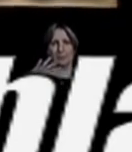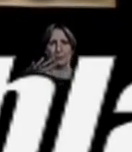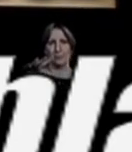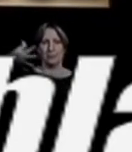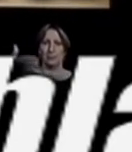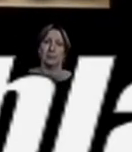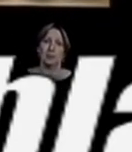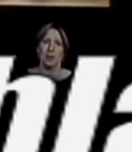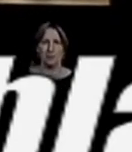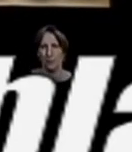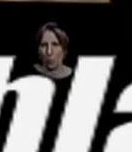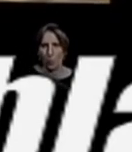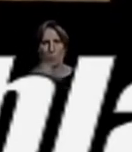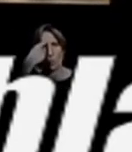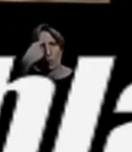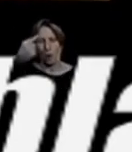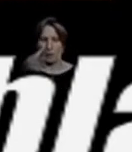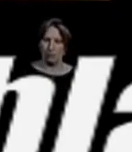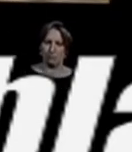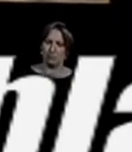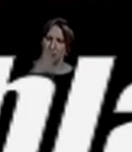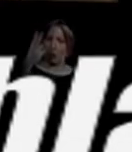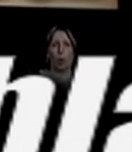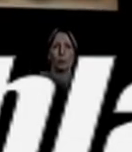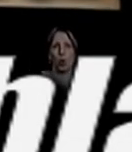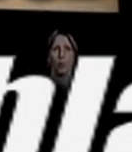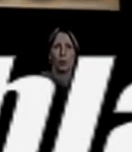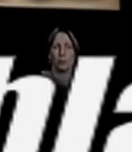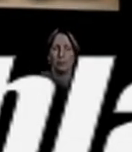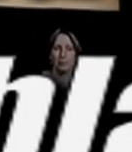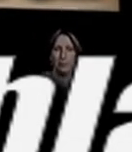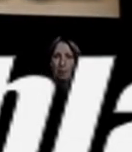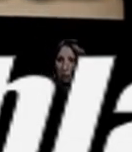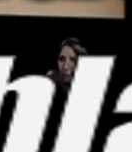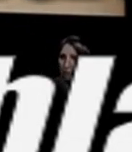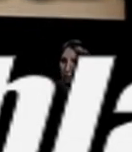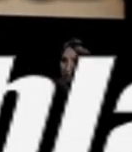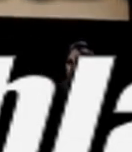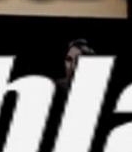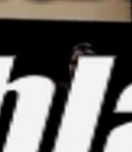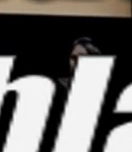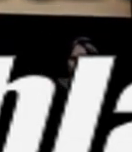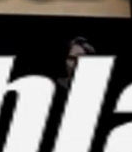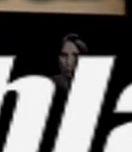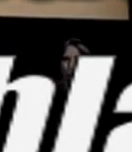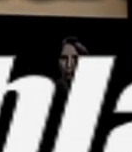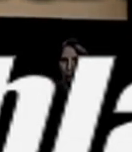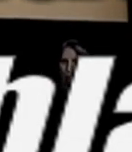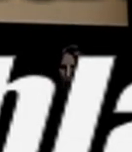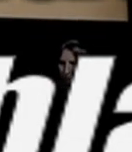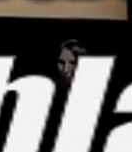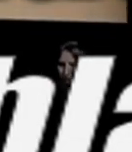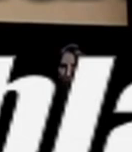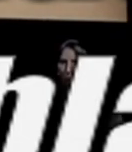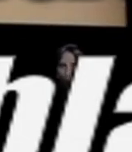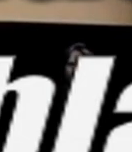Croyez dans vos talents. Croyez justement dans vos rêves. Votre différence, c'est votre potentiel. C'est cette force d'âme qui est